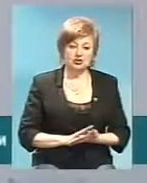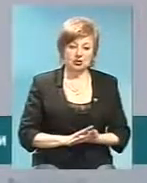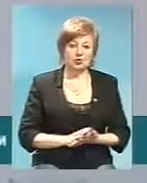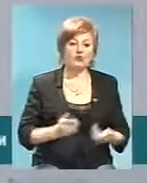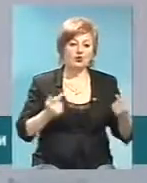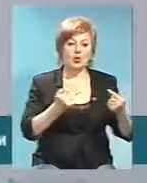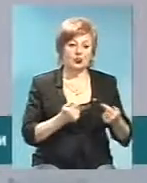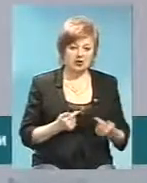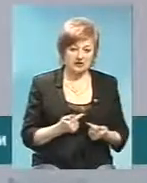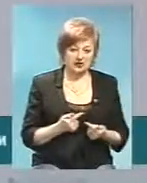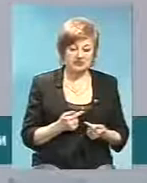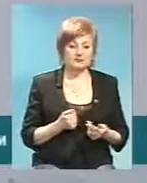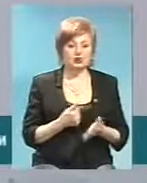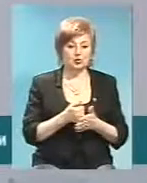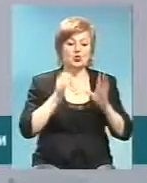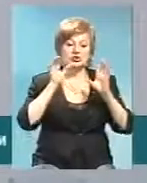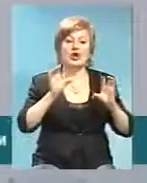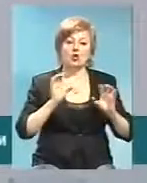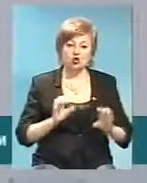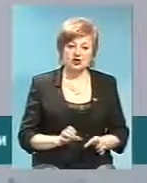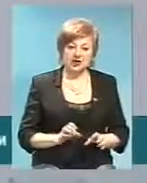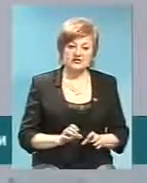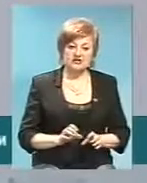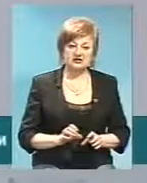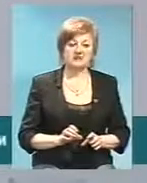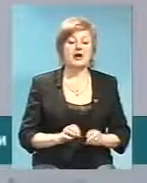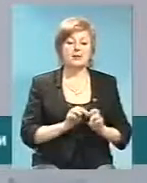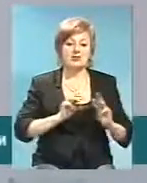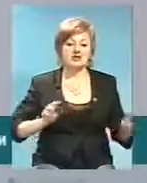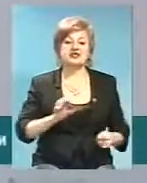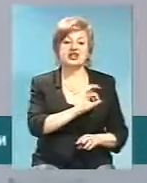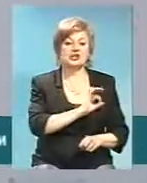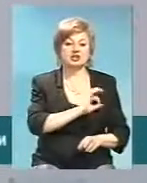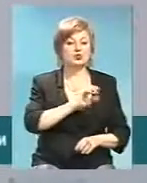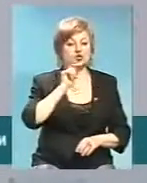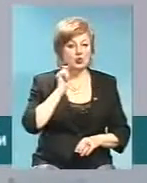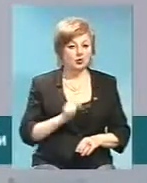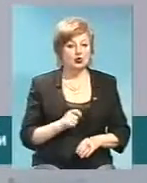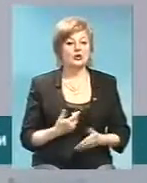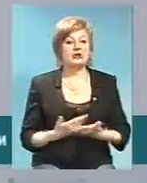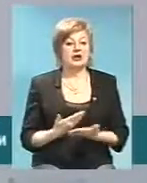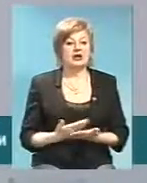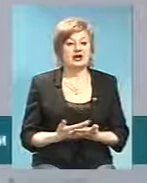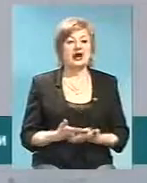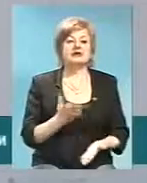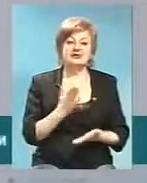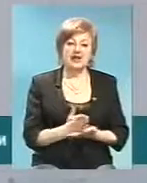відповідно до вимог чинного законодавства в Міністерстві юстиції України, якраз